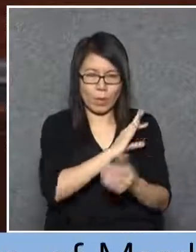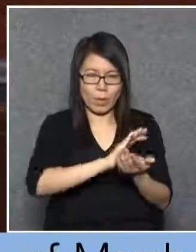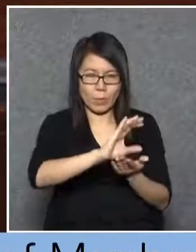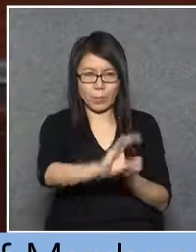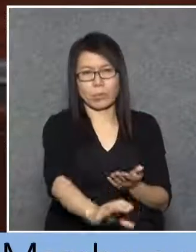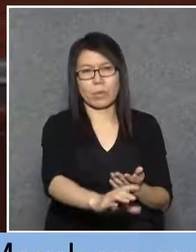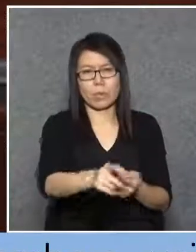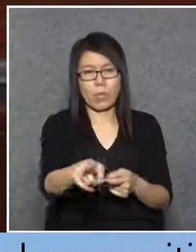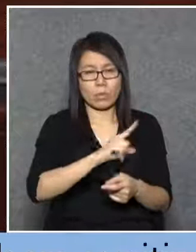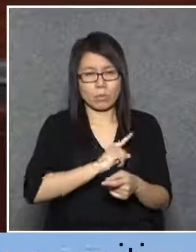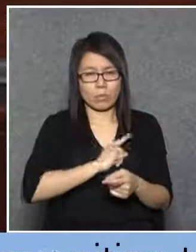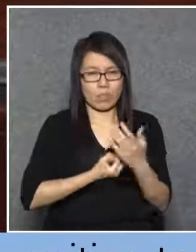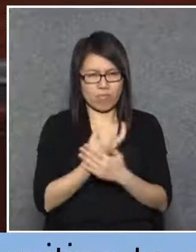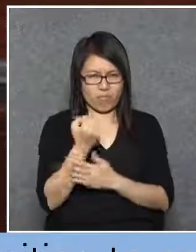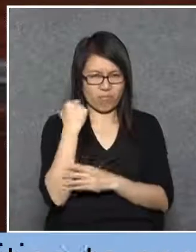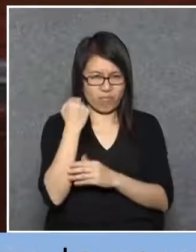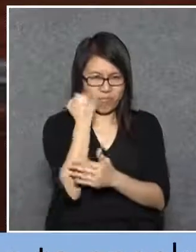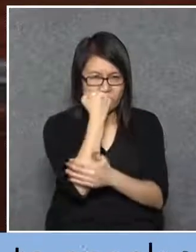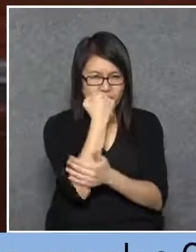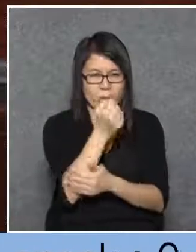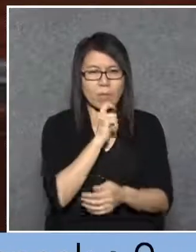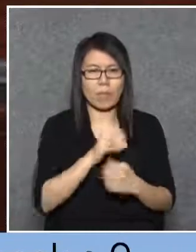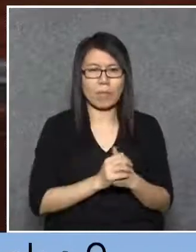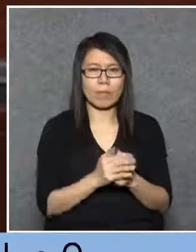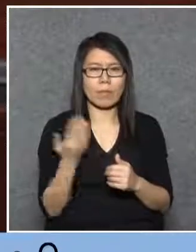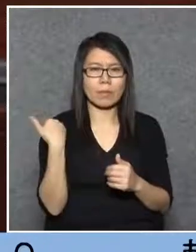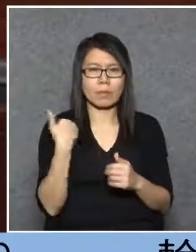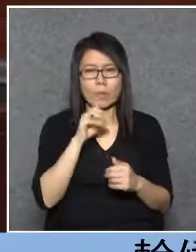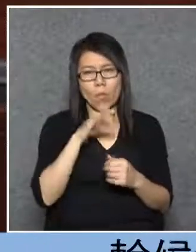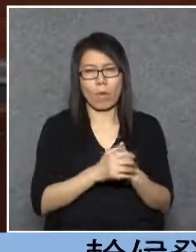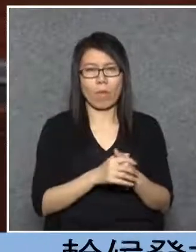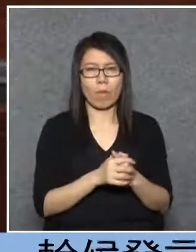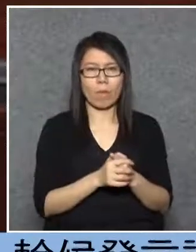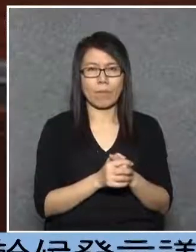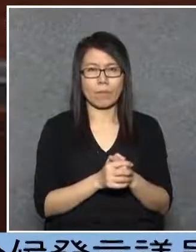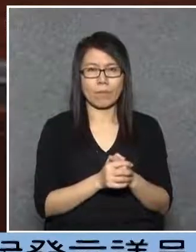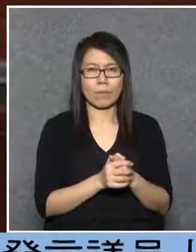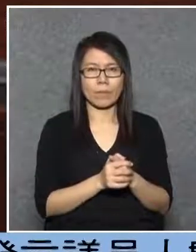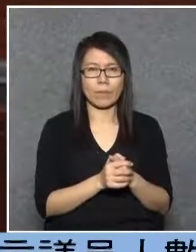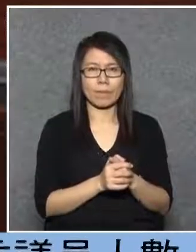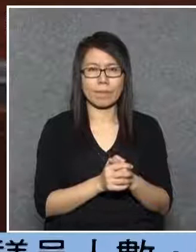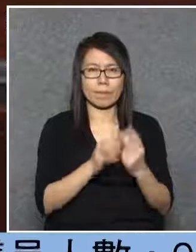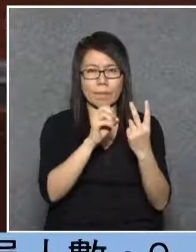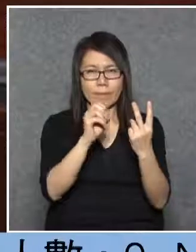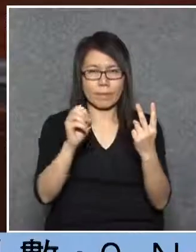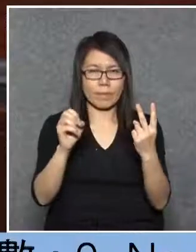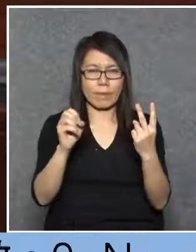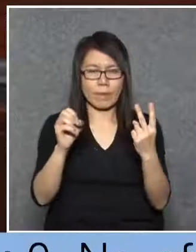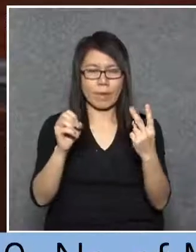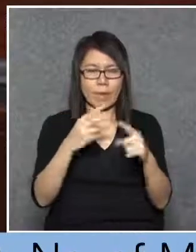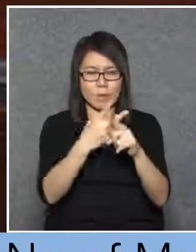烈反對的。因為當時我已經指出，在這個2000年12月15